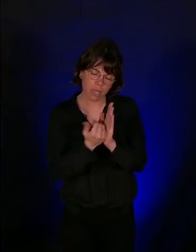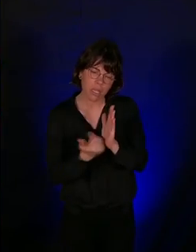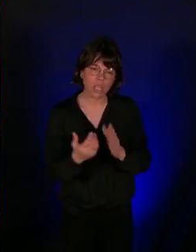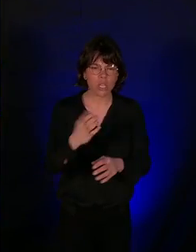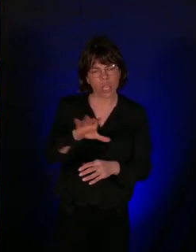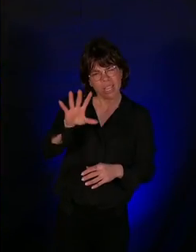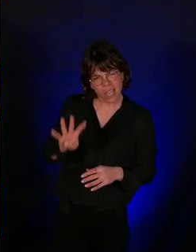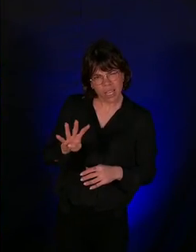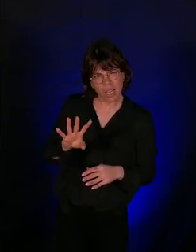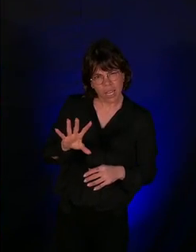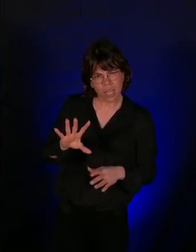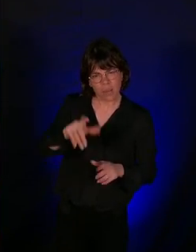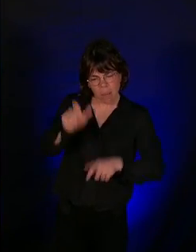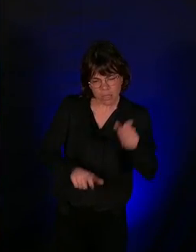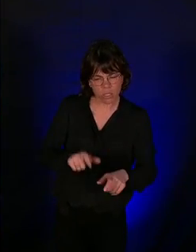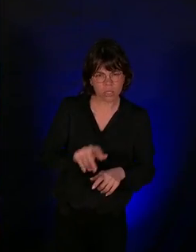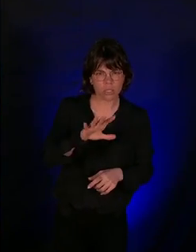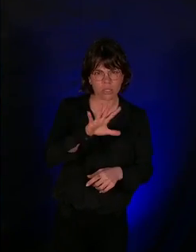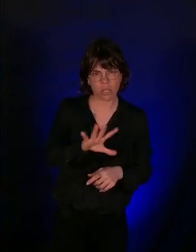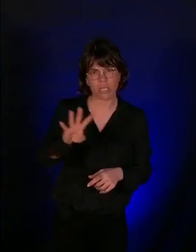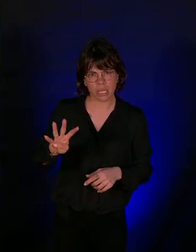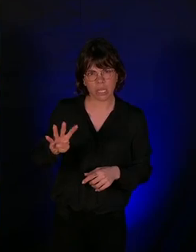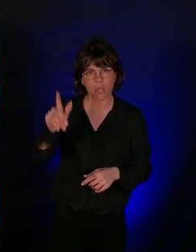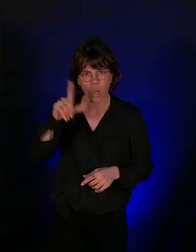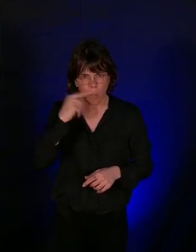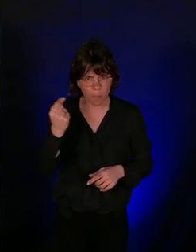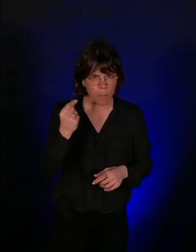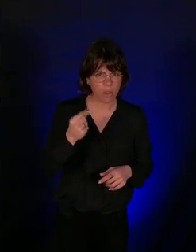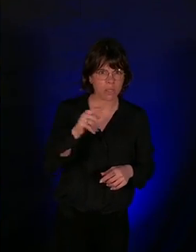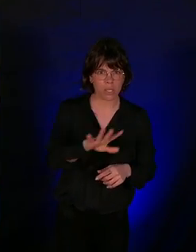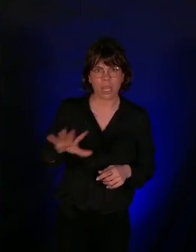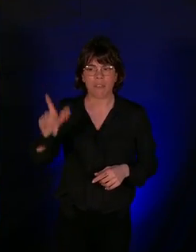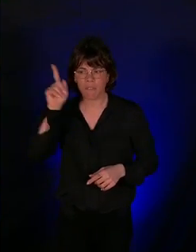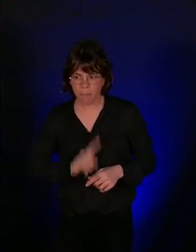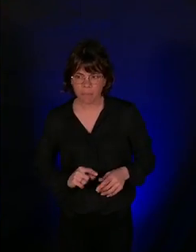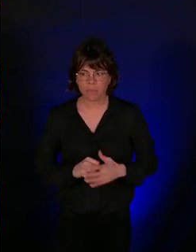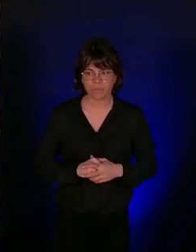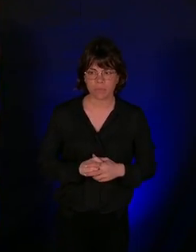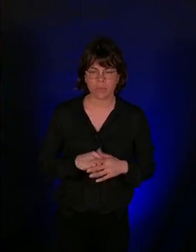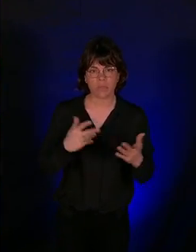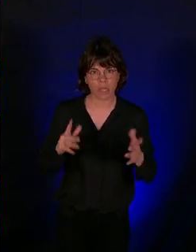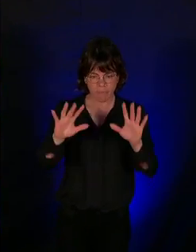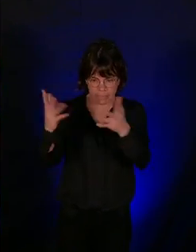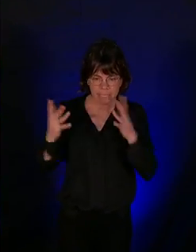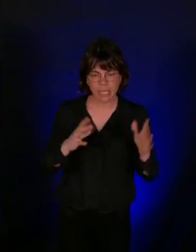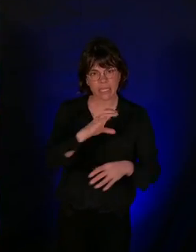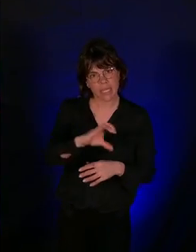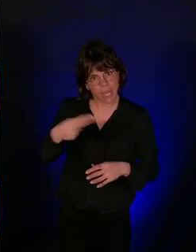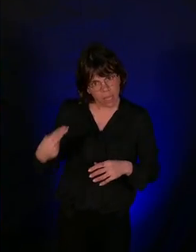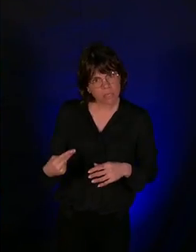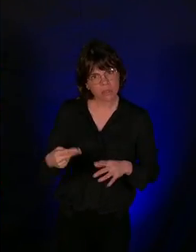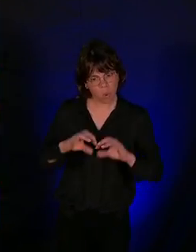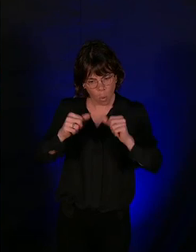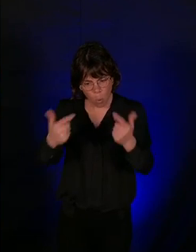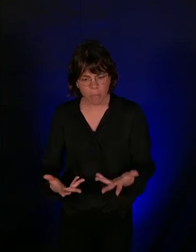camarades 54 femmes et 51 homes le CCN s'est félicité de la progression du